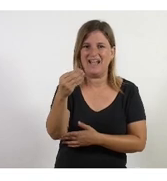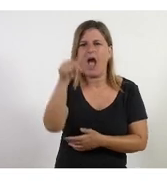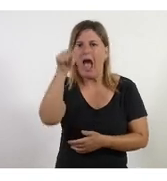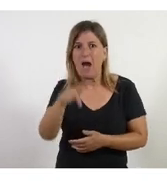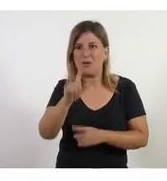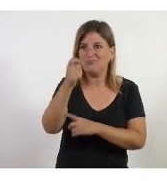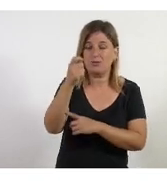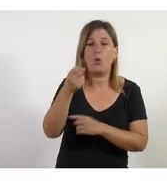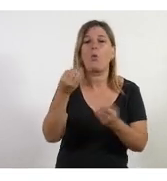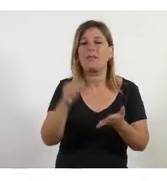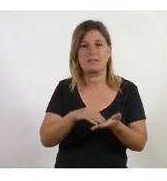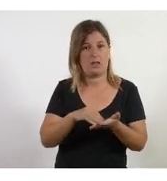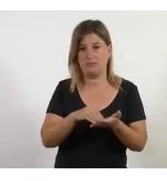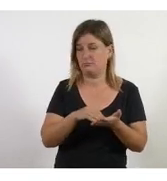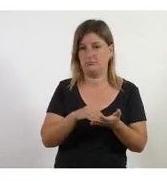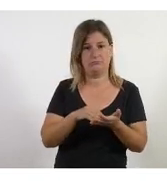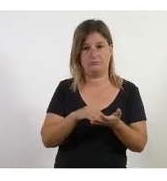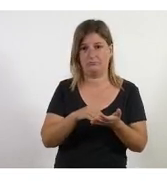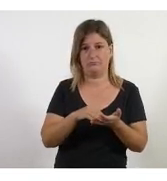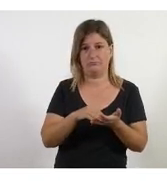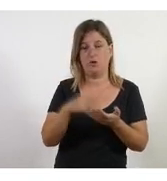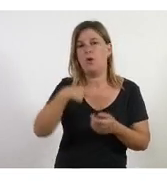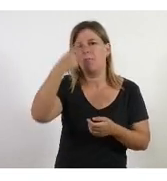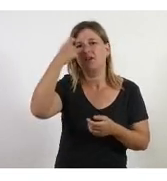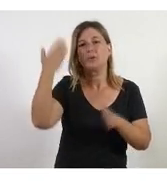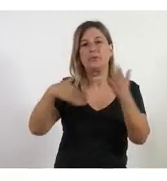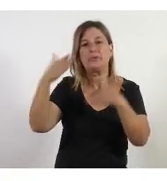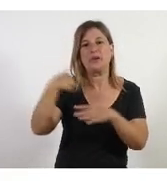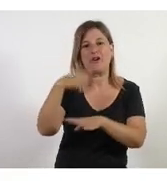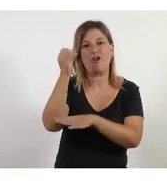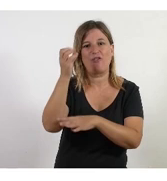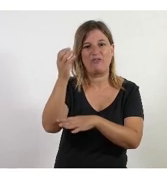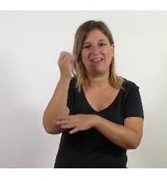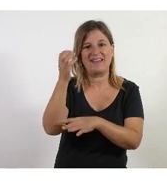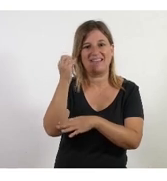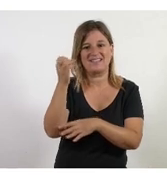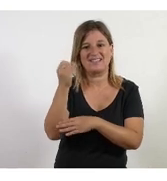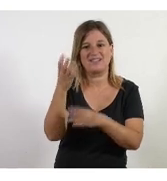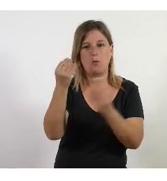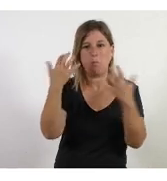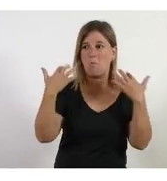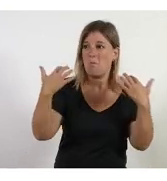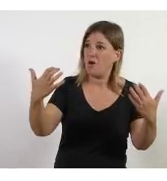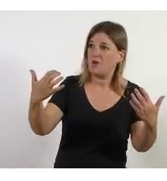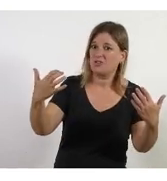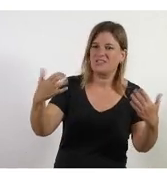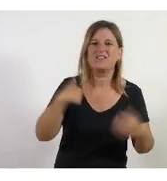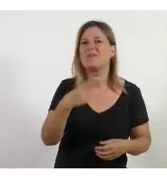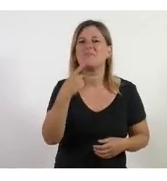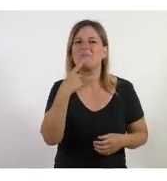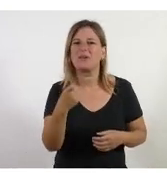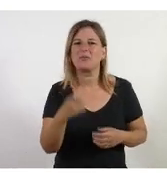d'això, quantes vegades ho fem, això? Quan feia conferències, no? I hi havia la tira de gent allà, els hi